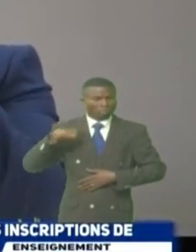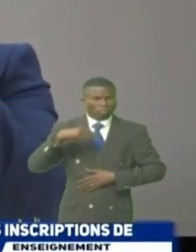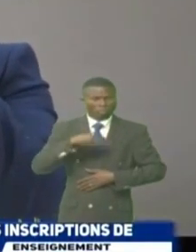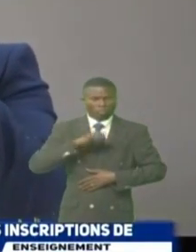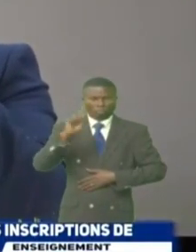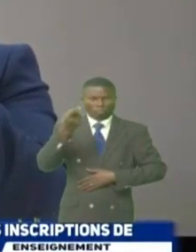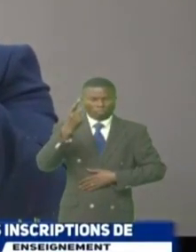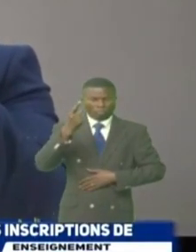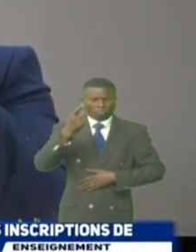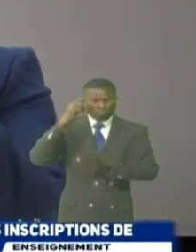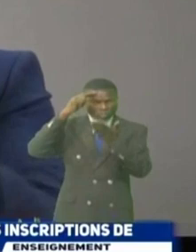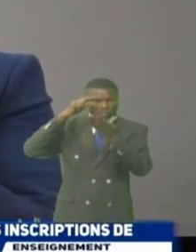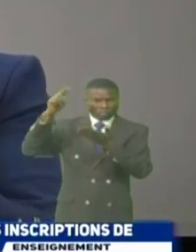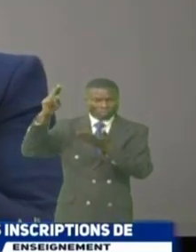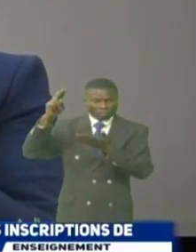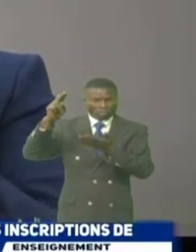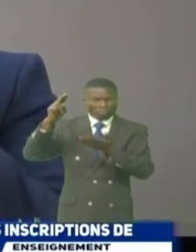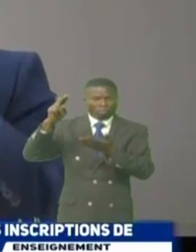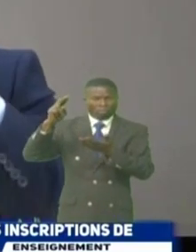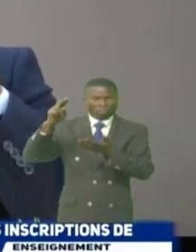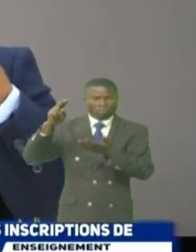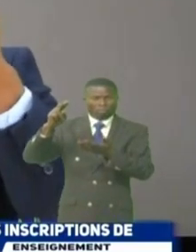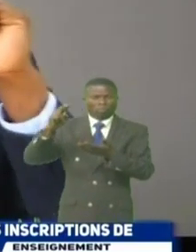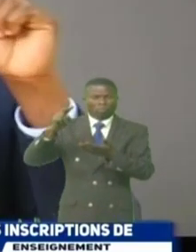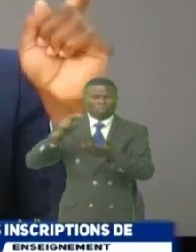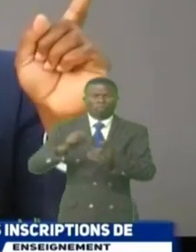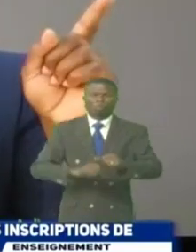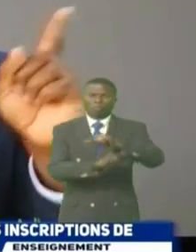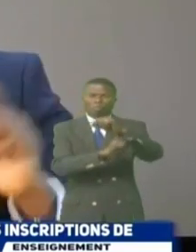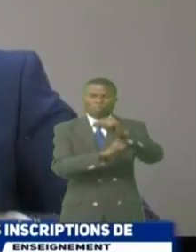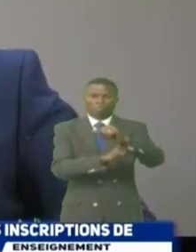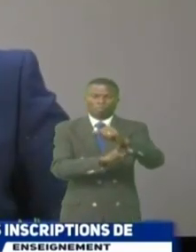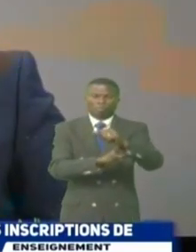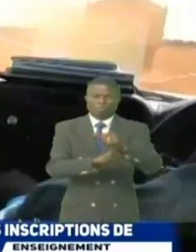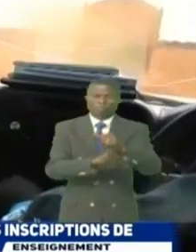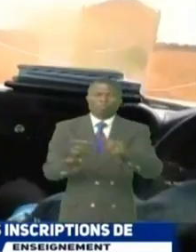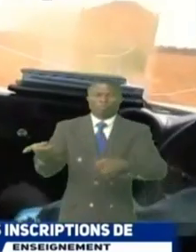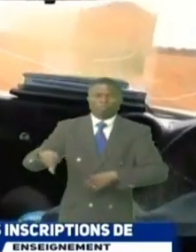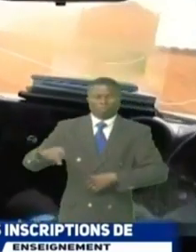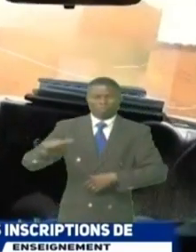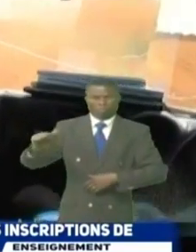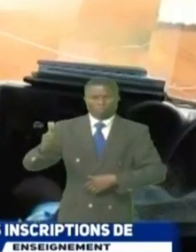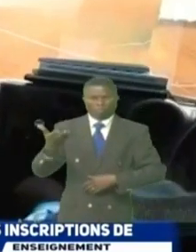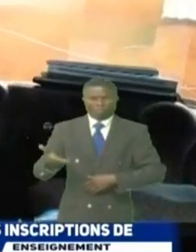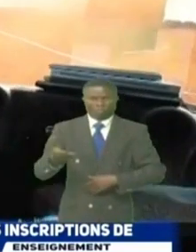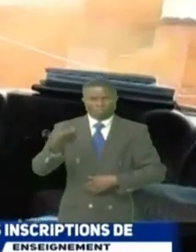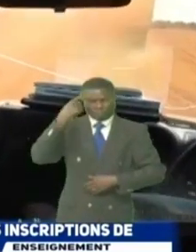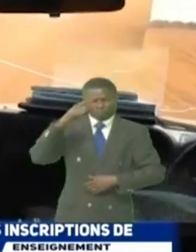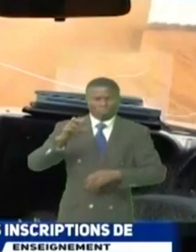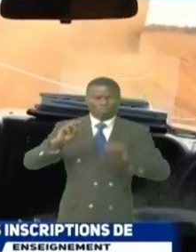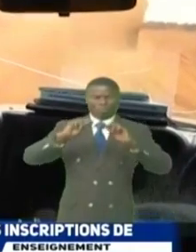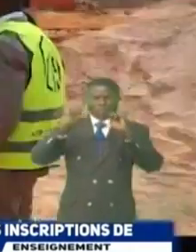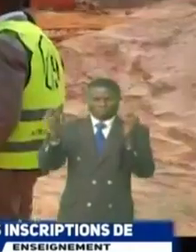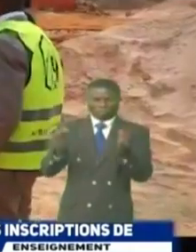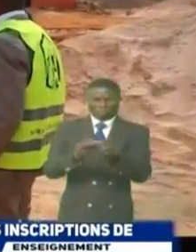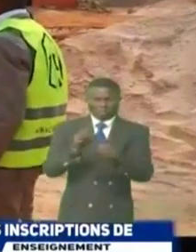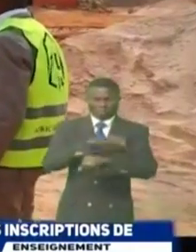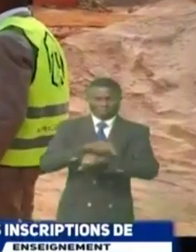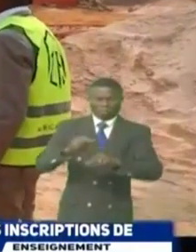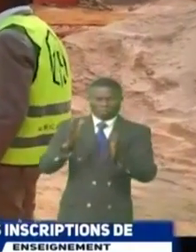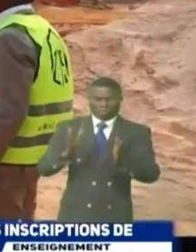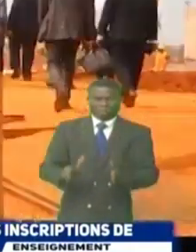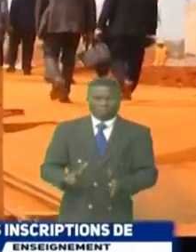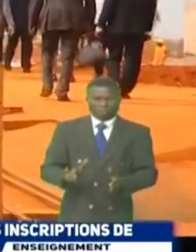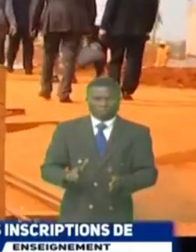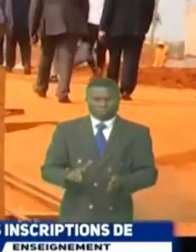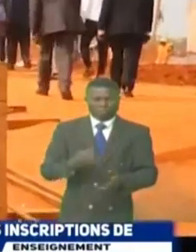l'unique établissement ou université qui est accompagné par sa province. Pour chuter, la délégation de l'équipe administrative a